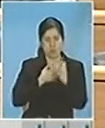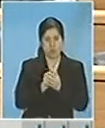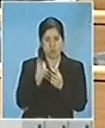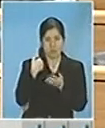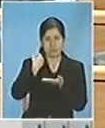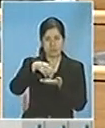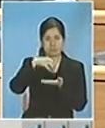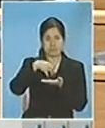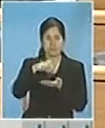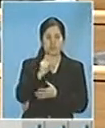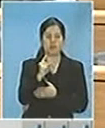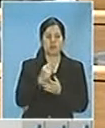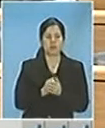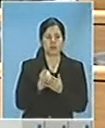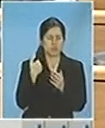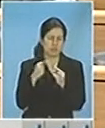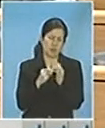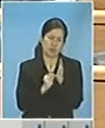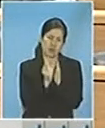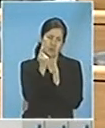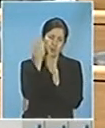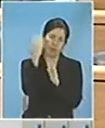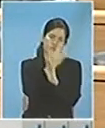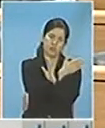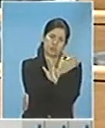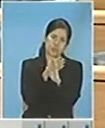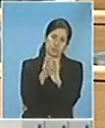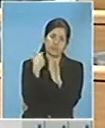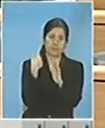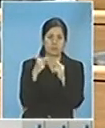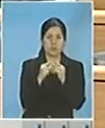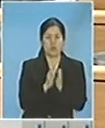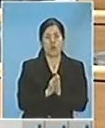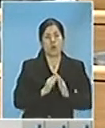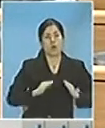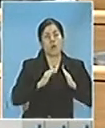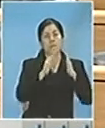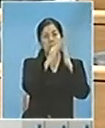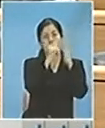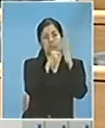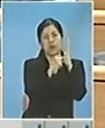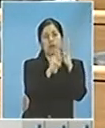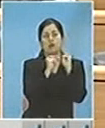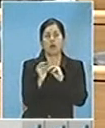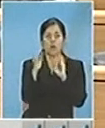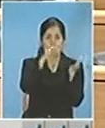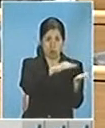เล่าว่ามีมาตั้งแต่พร้อมพระธาตุพนมพระธาตุพนมสร้างปี